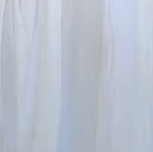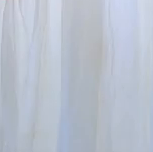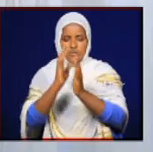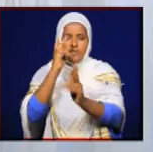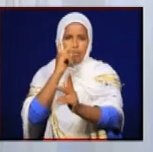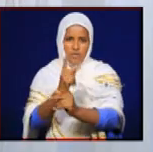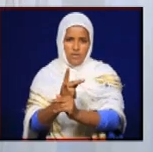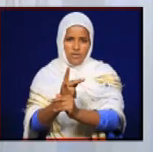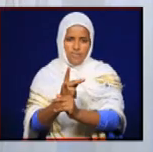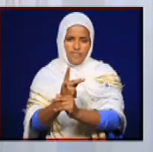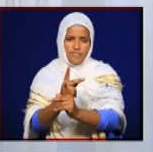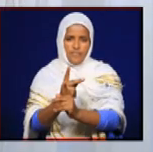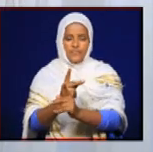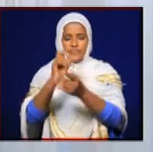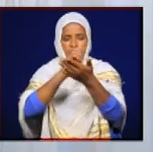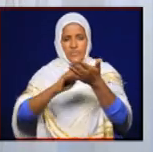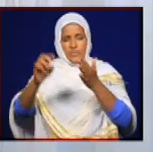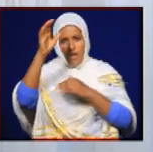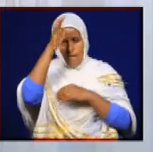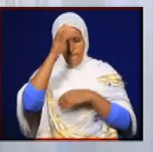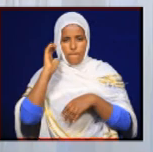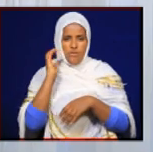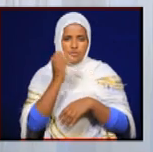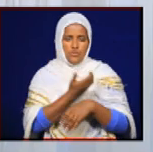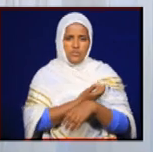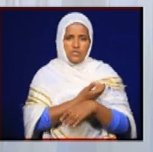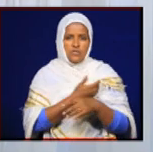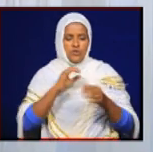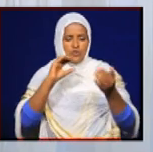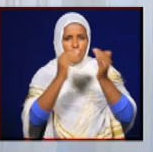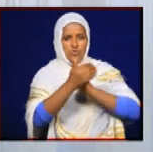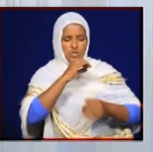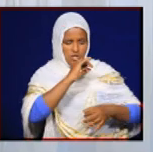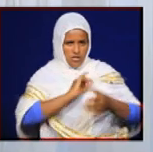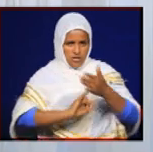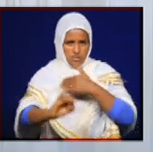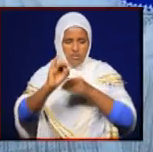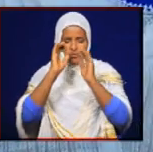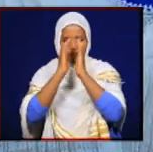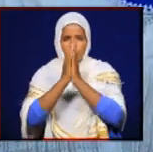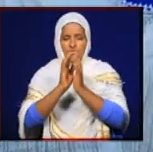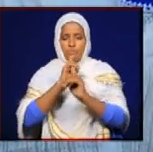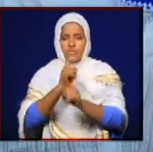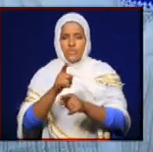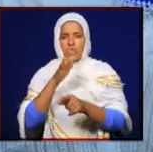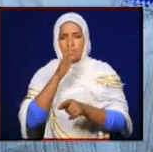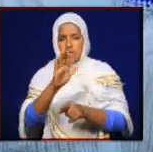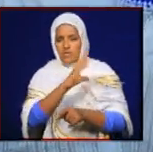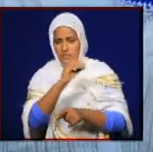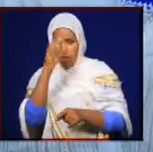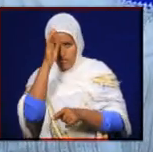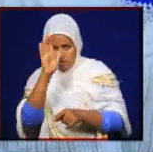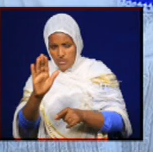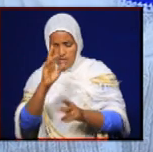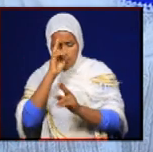በጸሎትህ ጠብቅ ከቅዱሳን አበው የሆነ ልደትህ የጸሎታቸው መልስ ለእናት